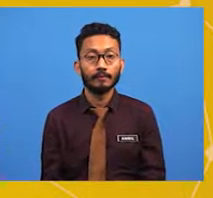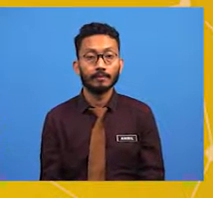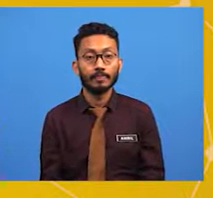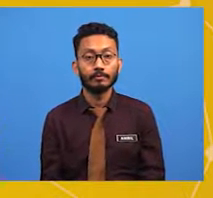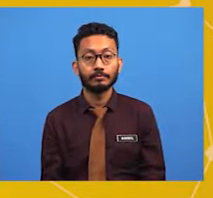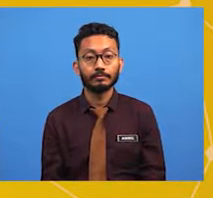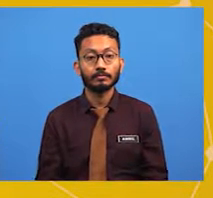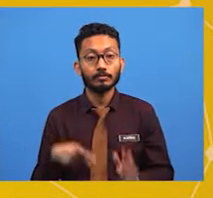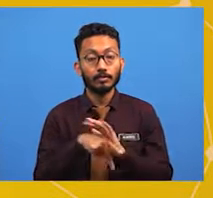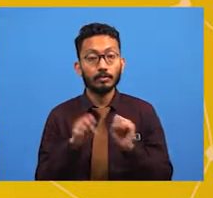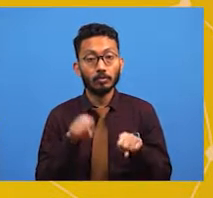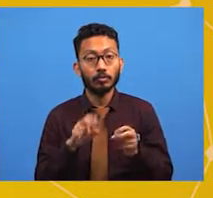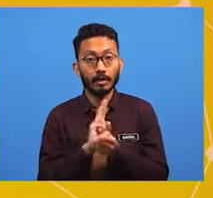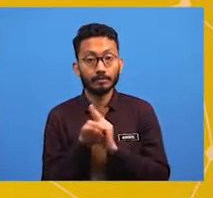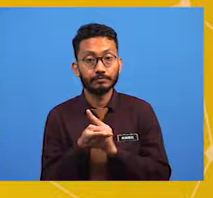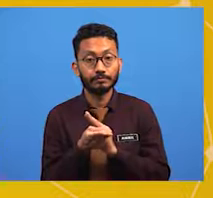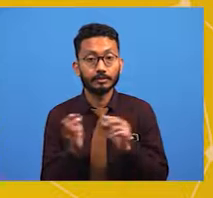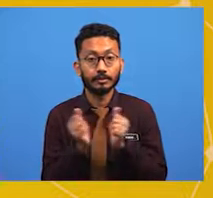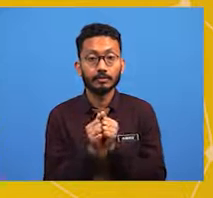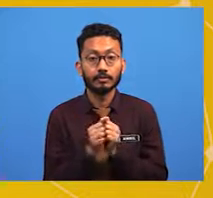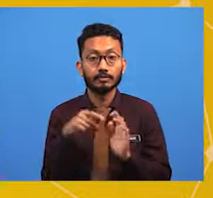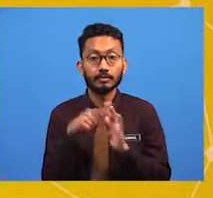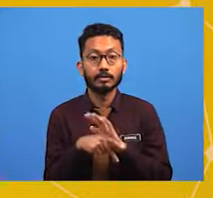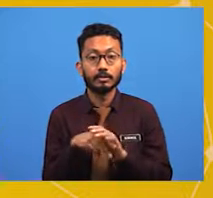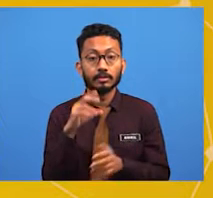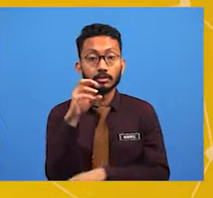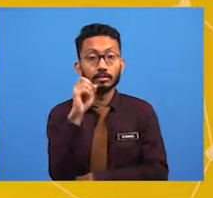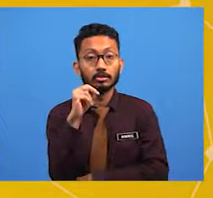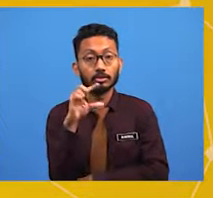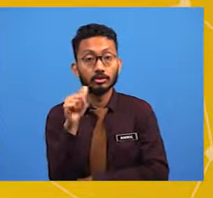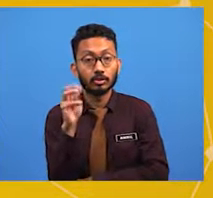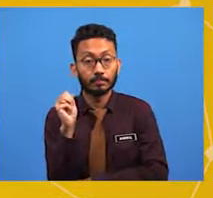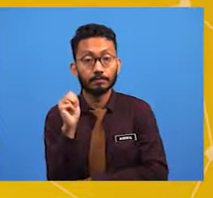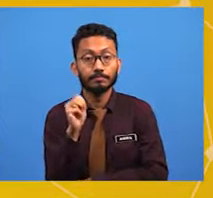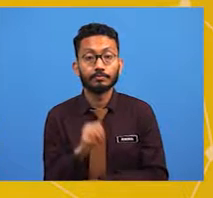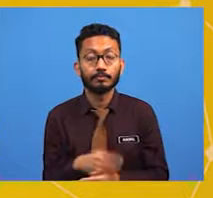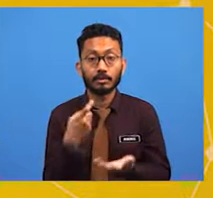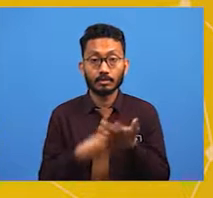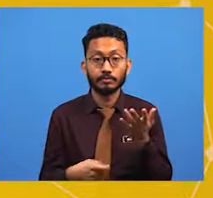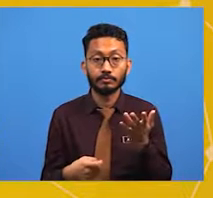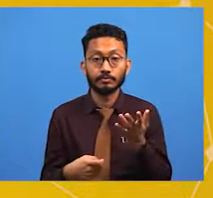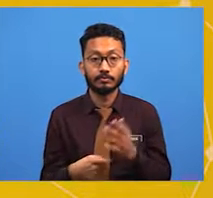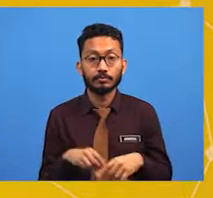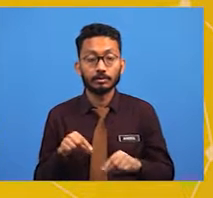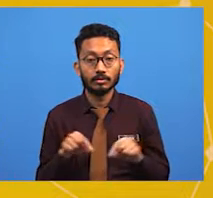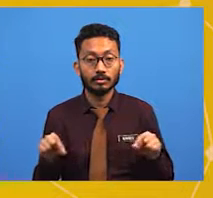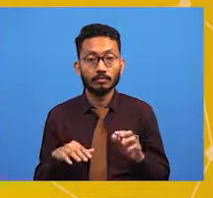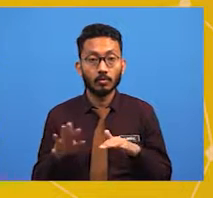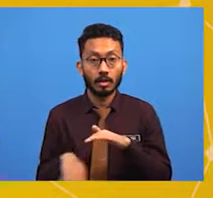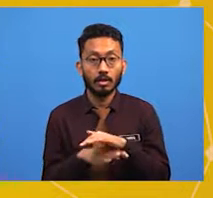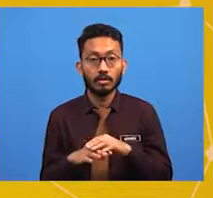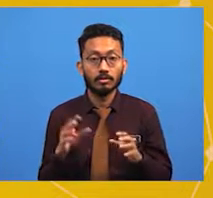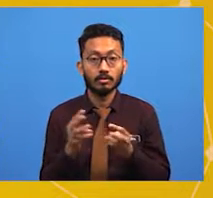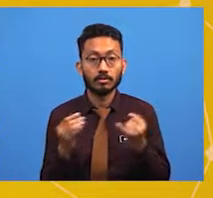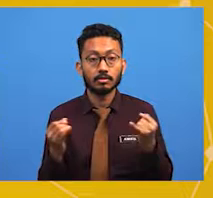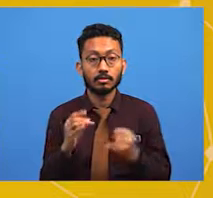Pemboleh ubah dengan pengecam pembuka pengikat kata harga garis bawah buku berjenis data